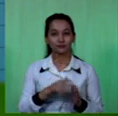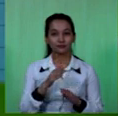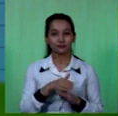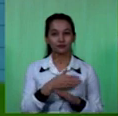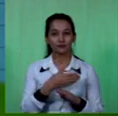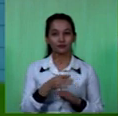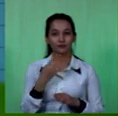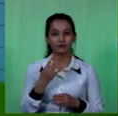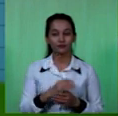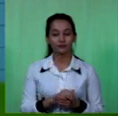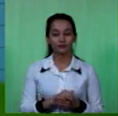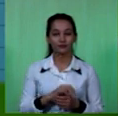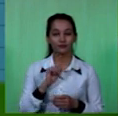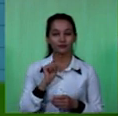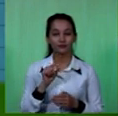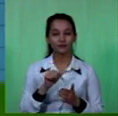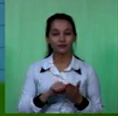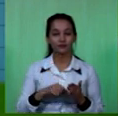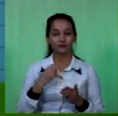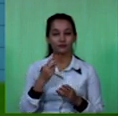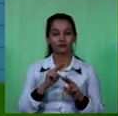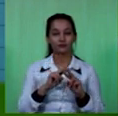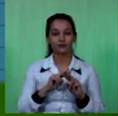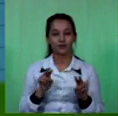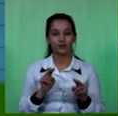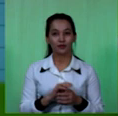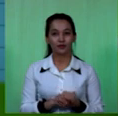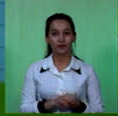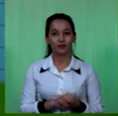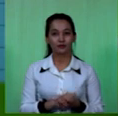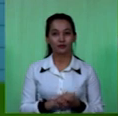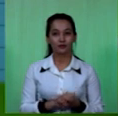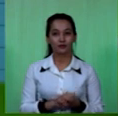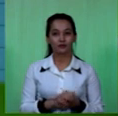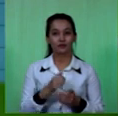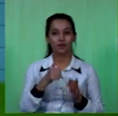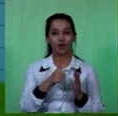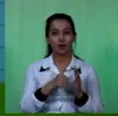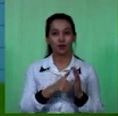4248 bilan 4 ning bo'linmasi 1062 ga teng.